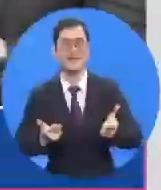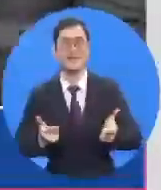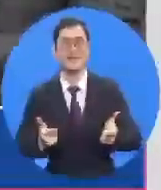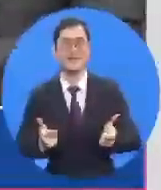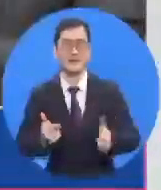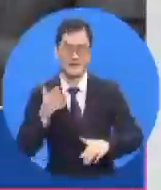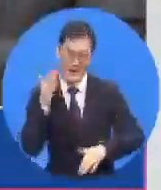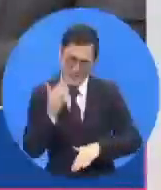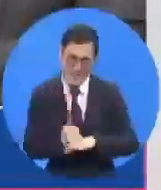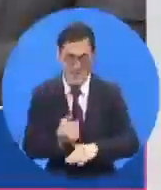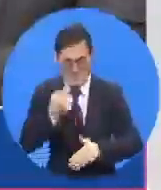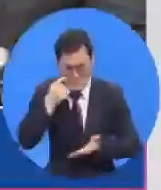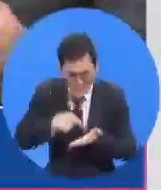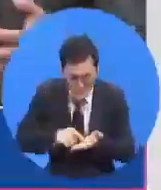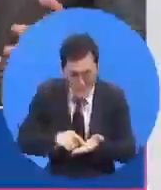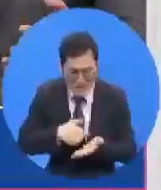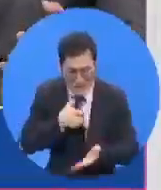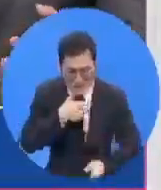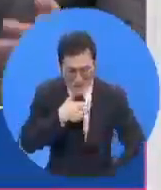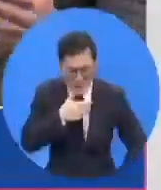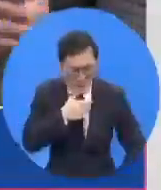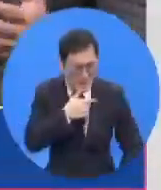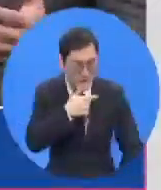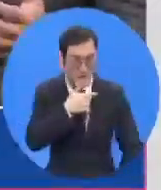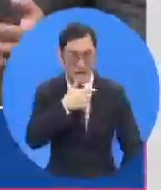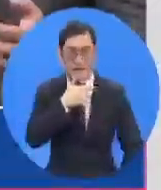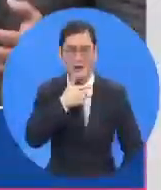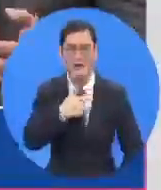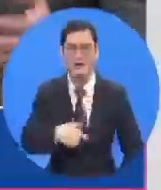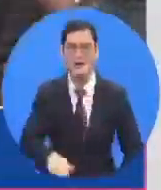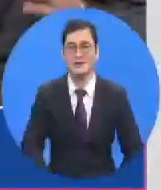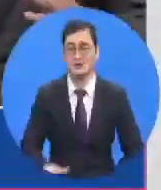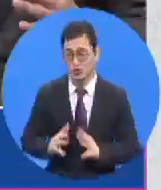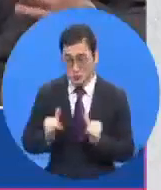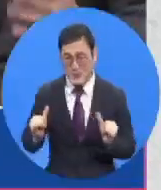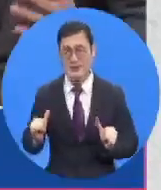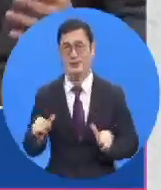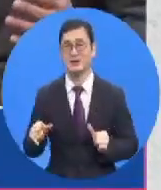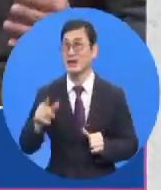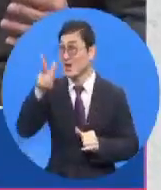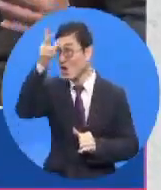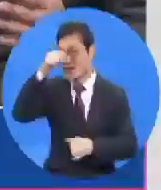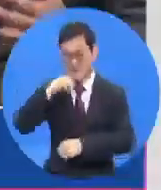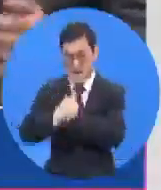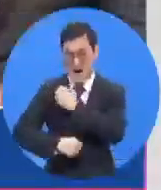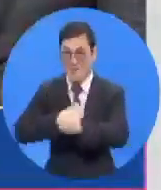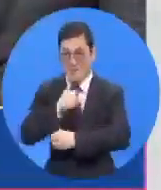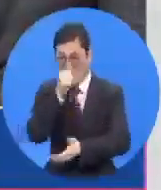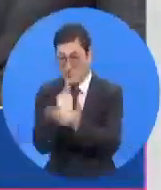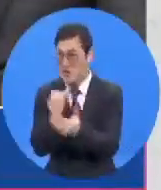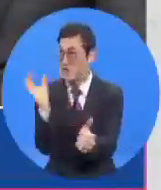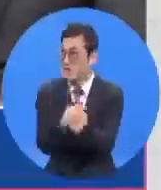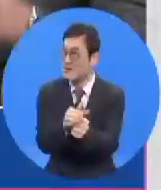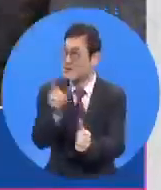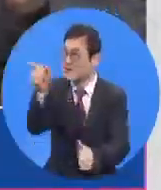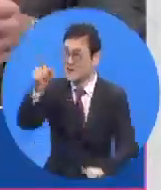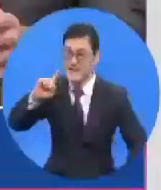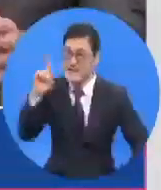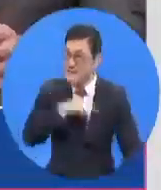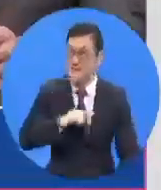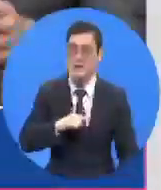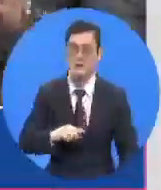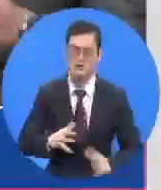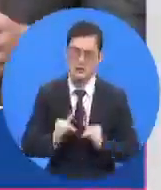나온 게 아까 박수현 대변인도 말씀하셨지만 정말로 그때 국민들의 공분이 배경이다. 맞아요. 국민들의 공분이 배경인 건데 그러니까